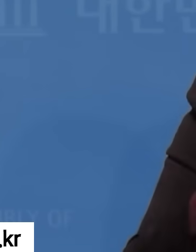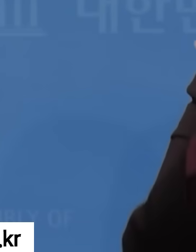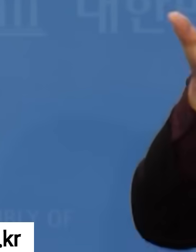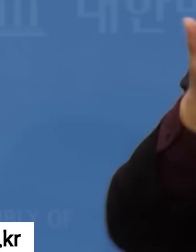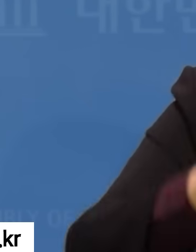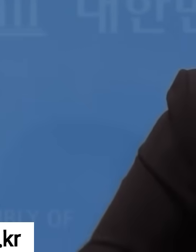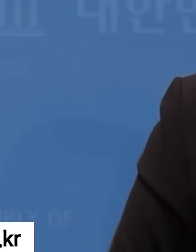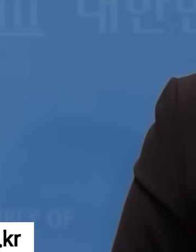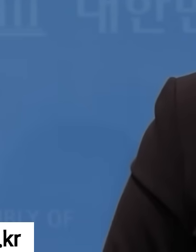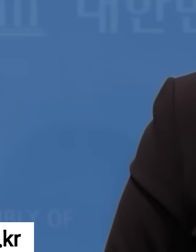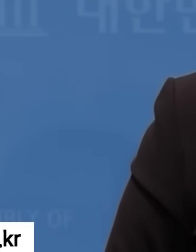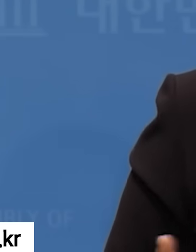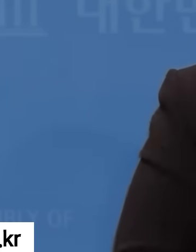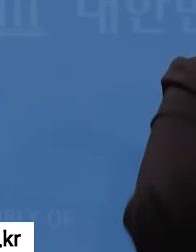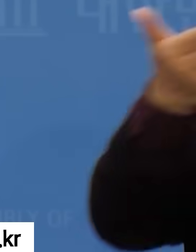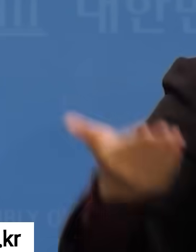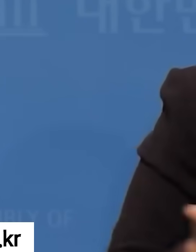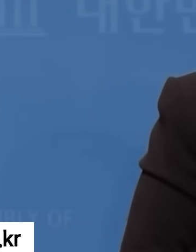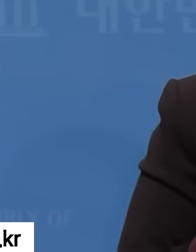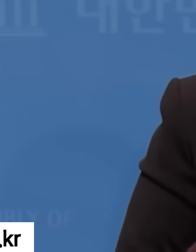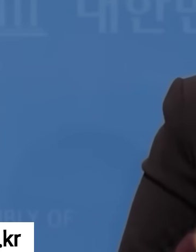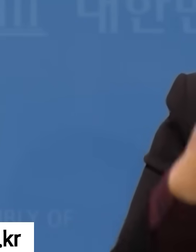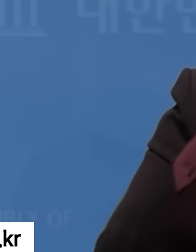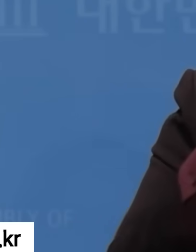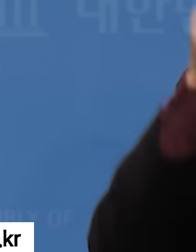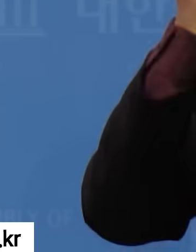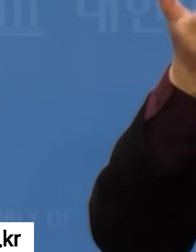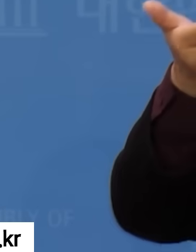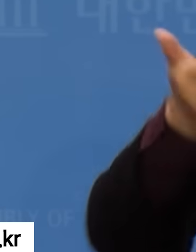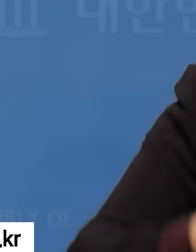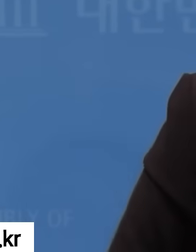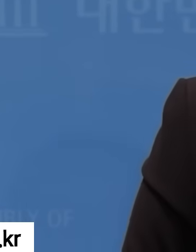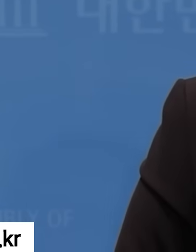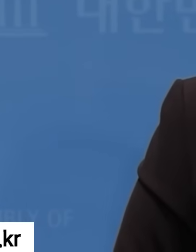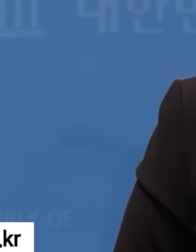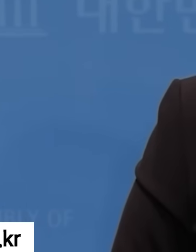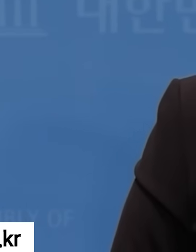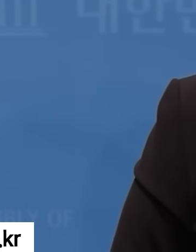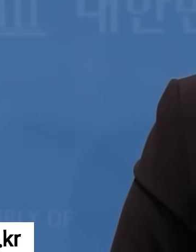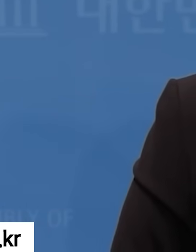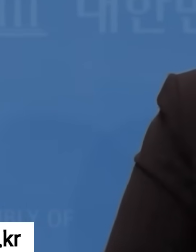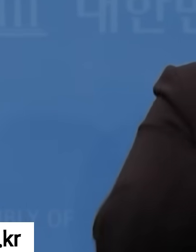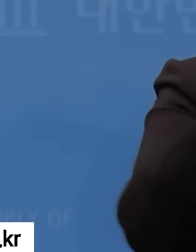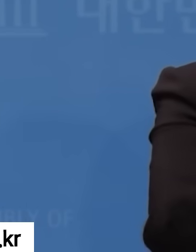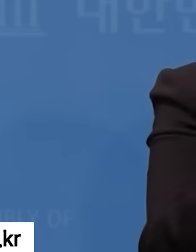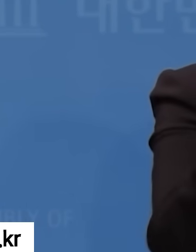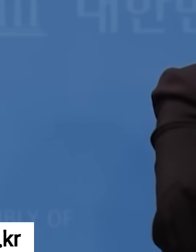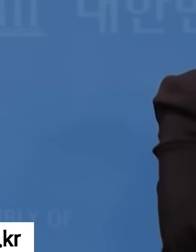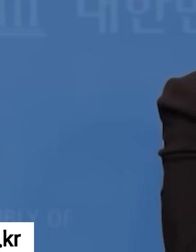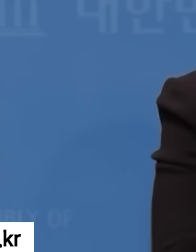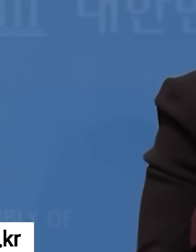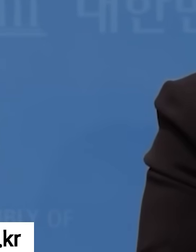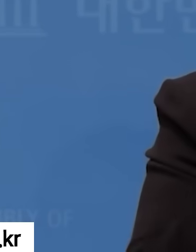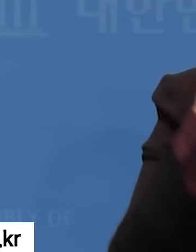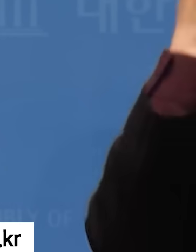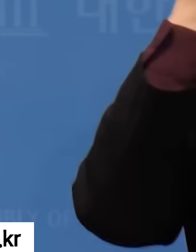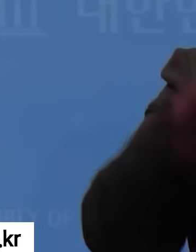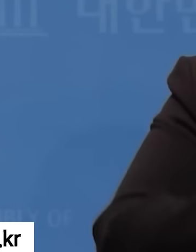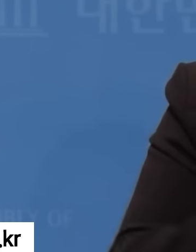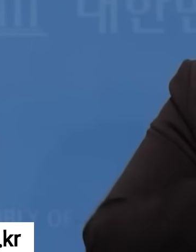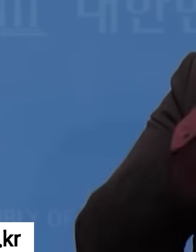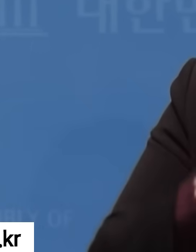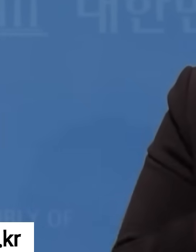했습니다. 여러분들을 향해서 왜 우리에게 멋진 정치인이 없냐고 한탄하고 울지